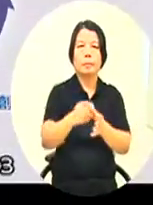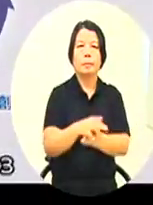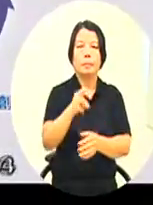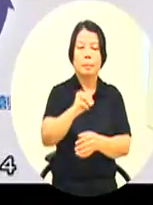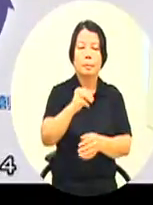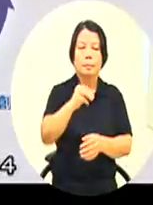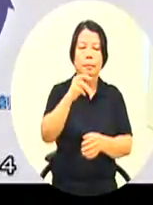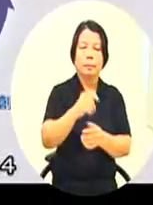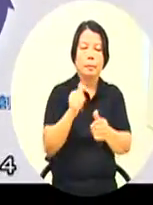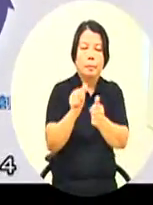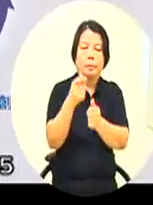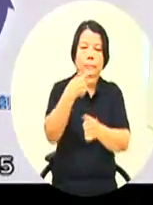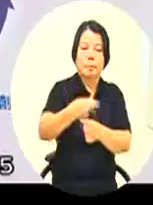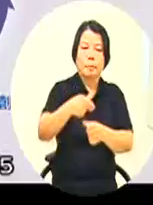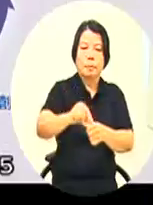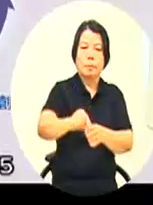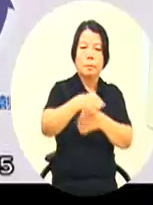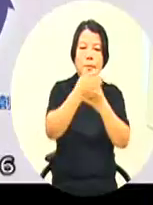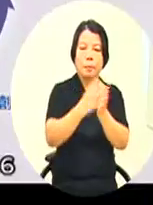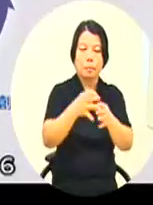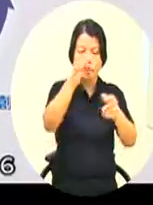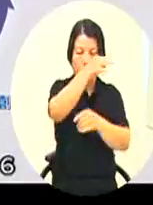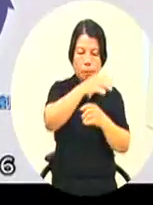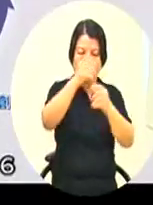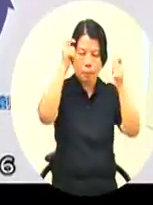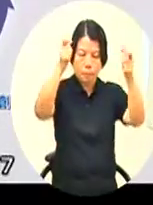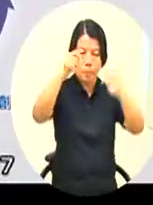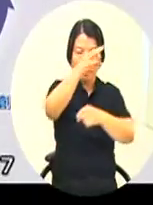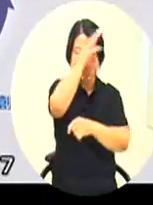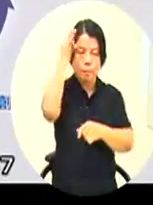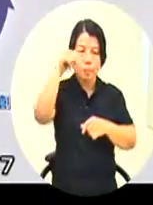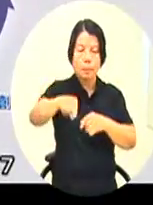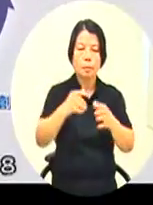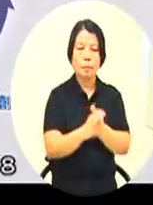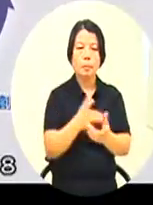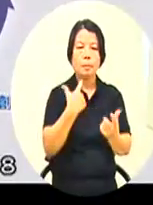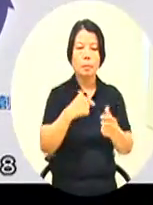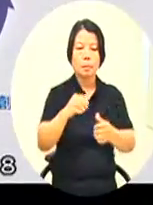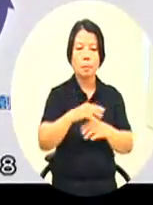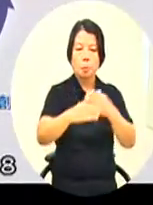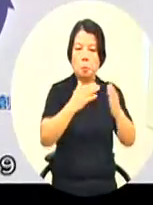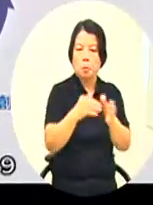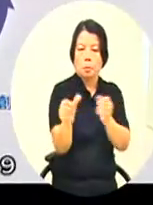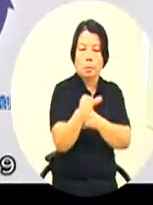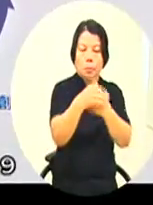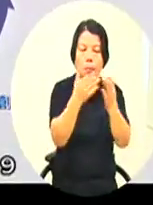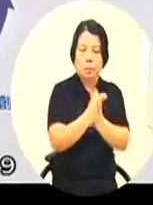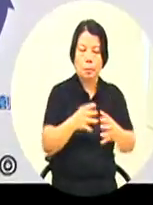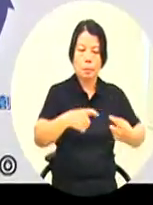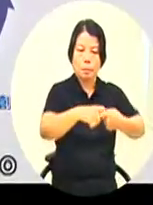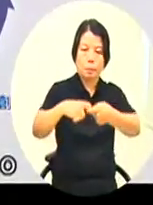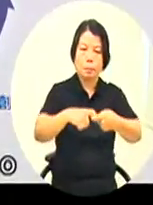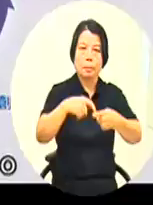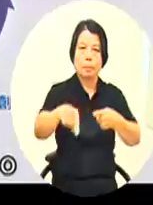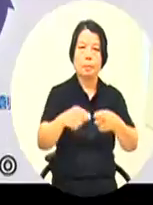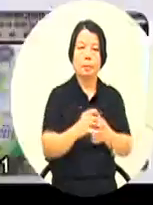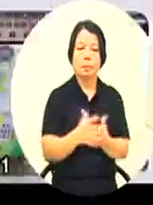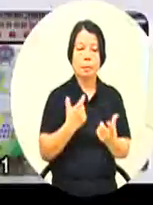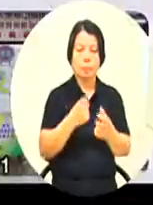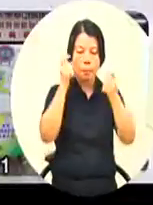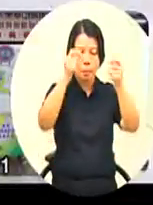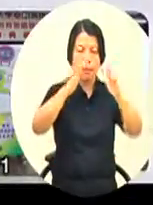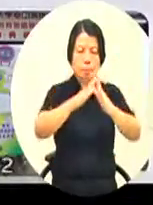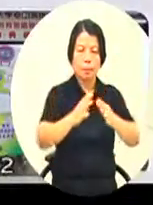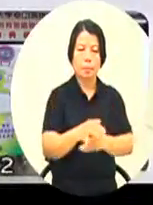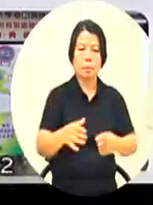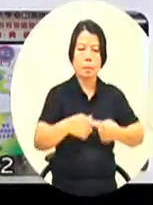育呢，除了我们跟高师大还有五个县市签署这个制造者合作的策略联盟，那同时我们最早就跟高雄第一